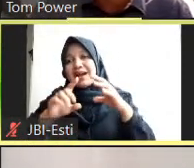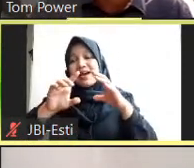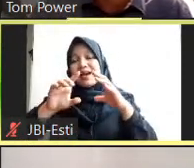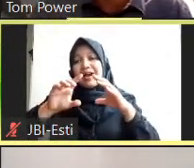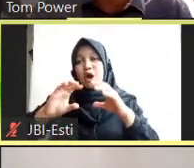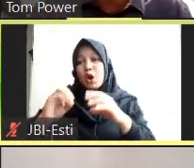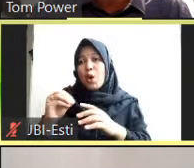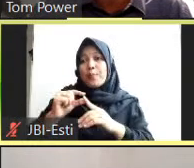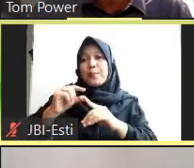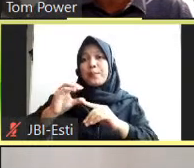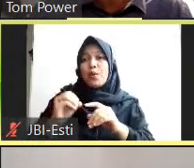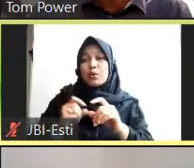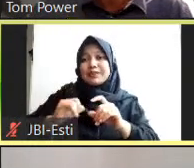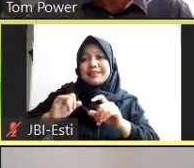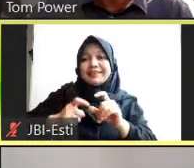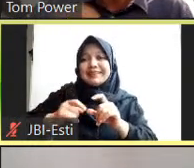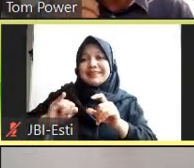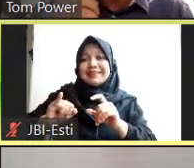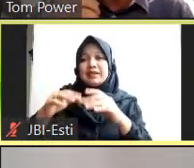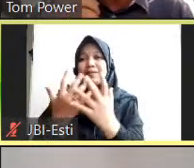untuk